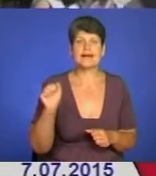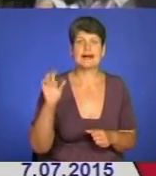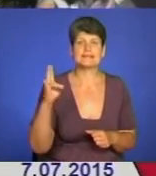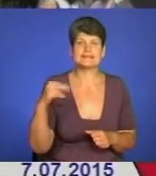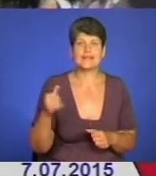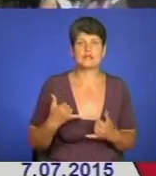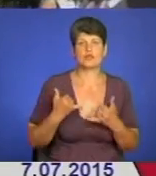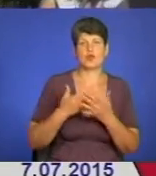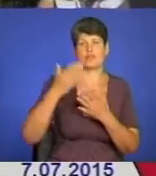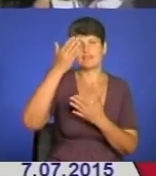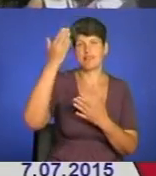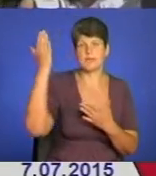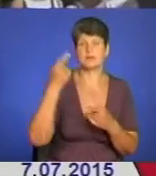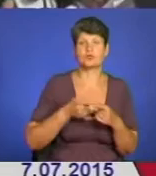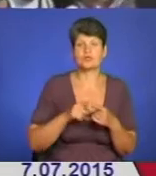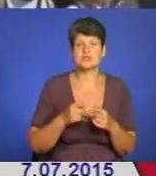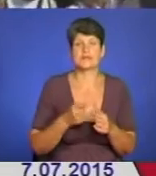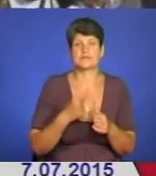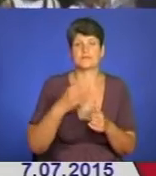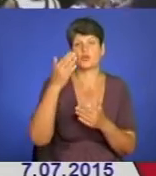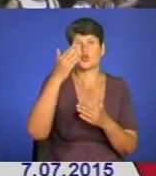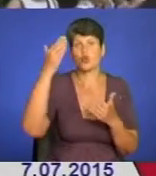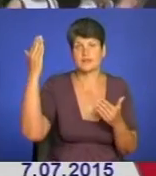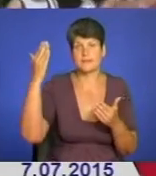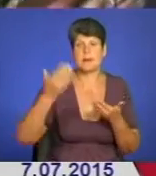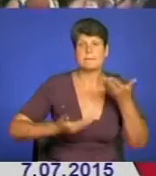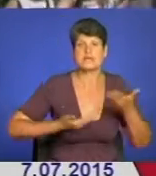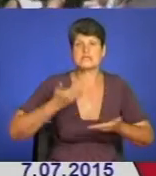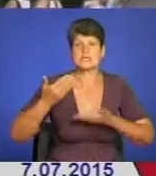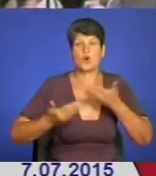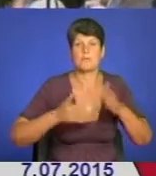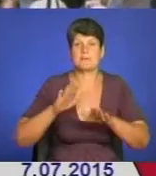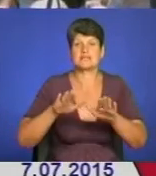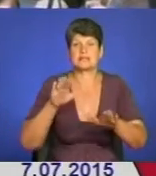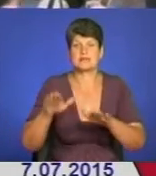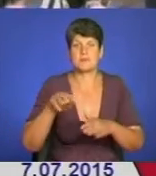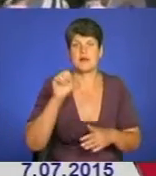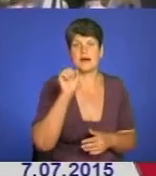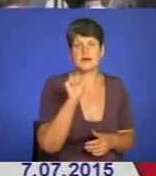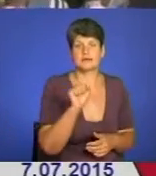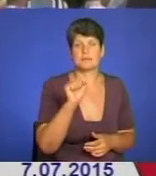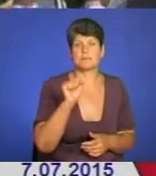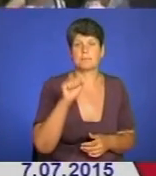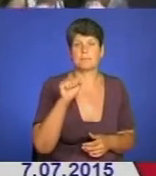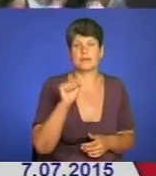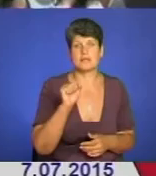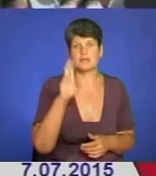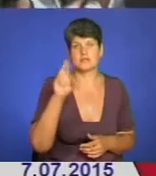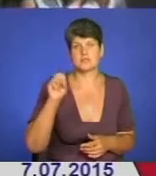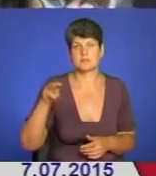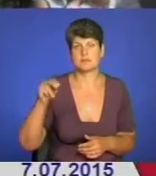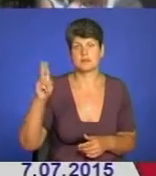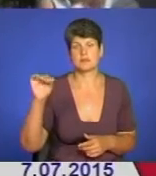Тому наші веселі канікули мають таке гасло «До неба стопами, слідами митрополита Андрея». Кожного дня ми